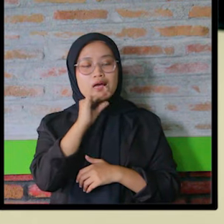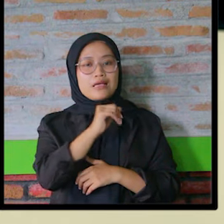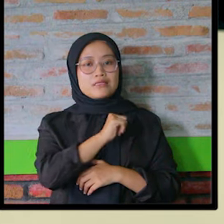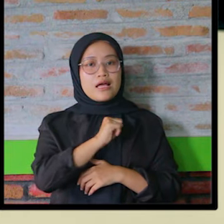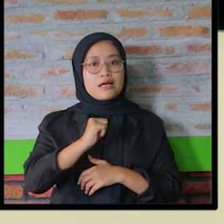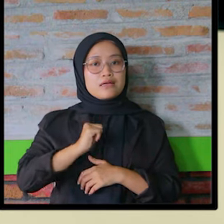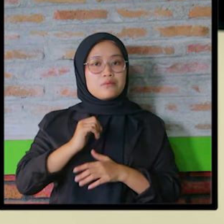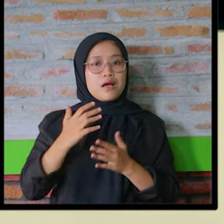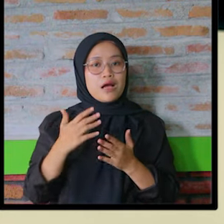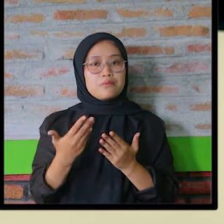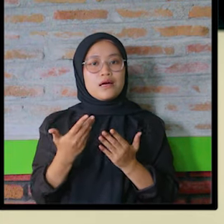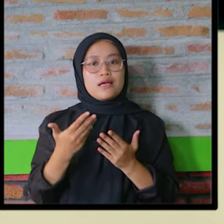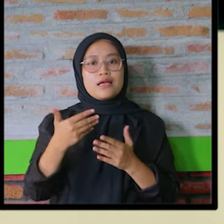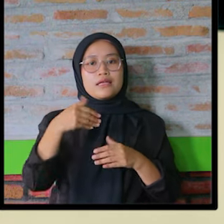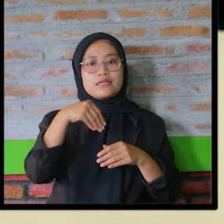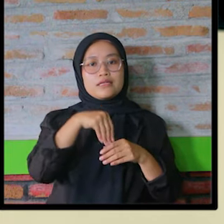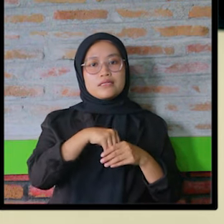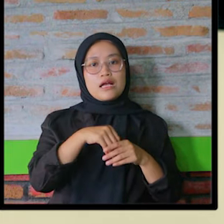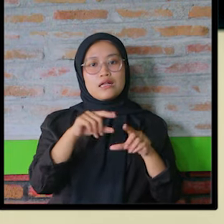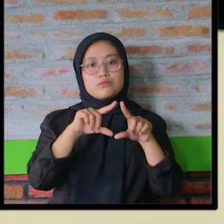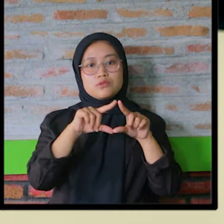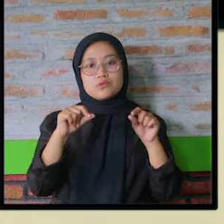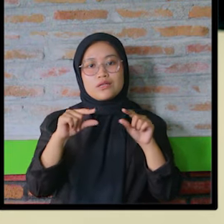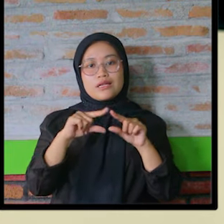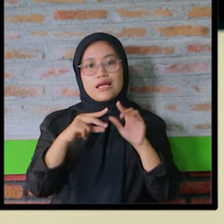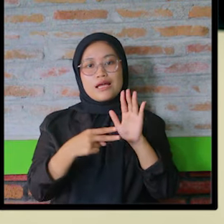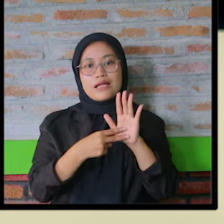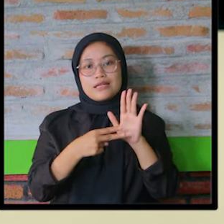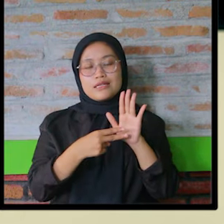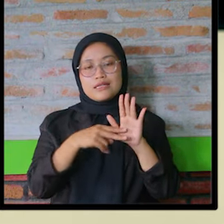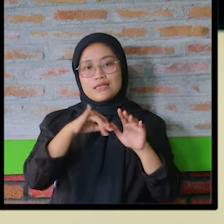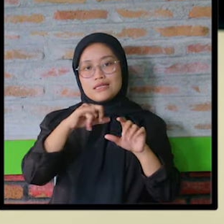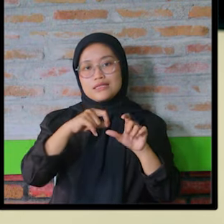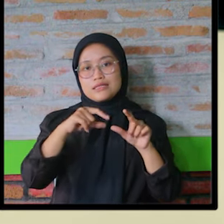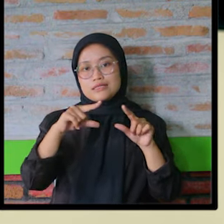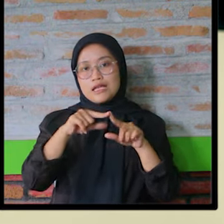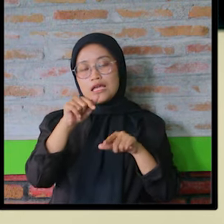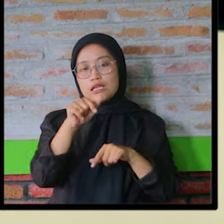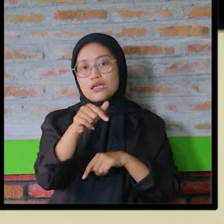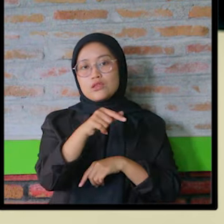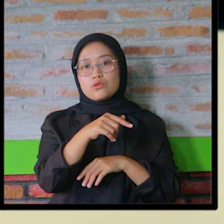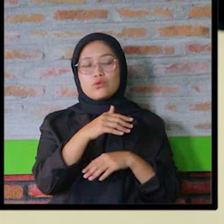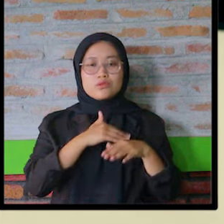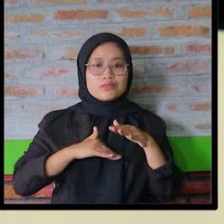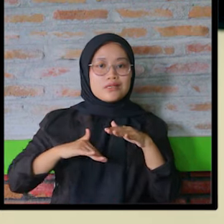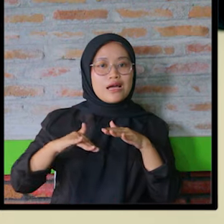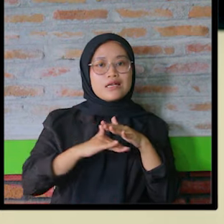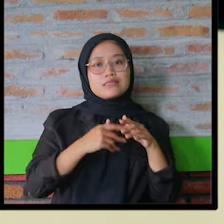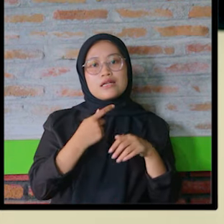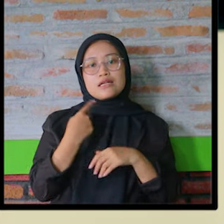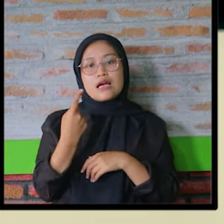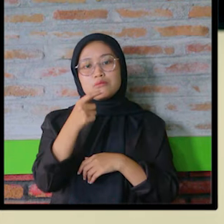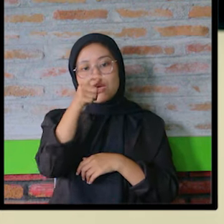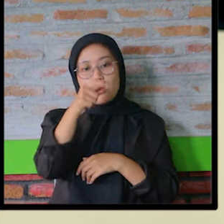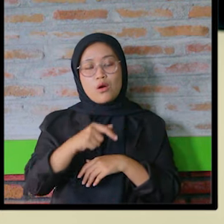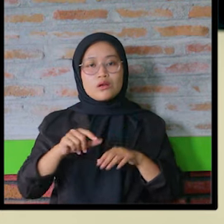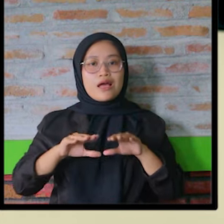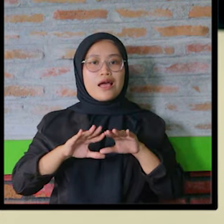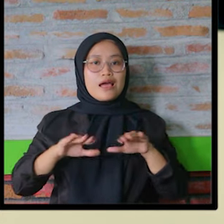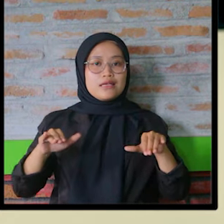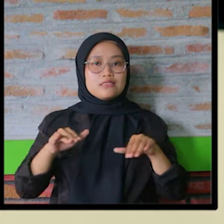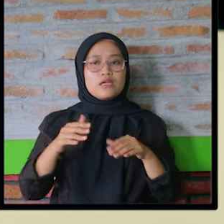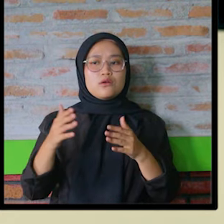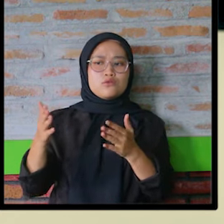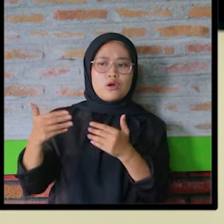di dalam surat an-nisa ayat 135 itu kan sebagai dasar kami ya sebagai orang Aisiah gitu kan heeh Wahai orang yang beriman Jadilah